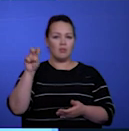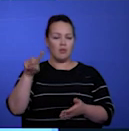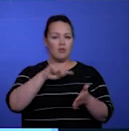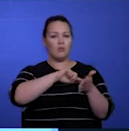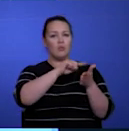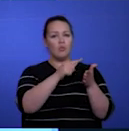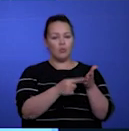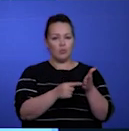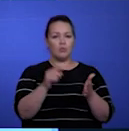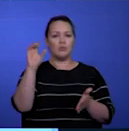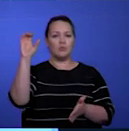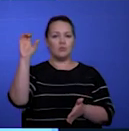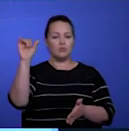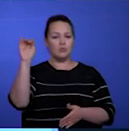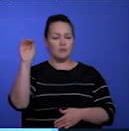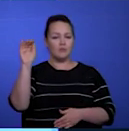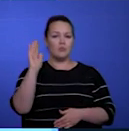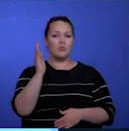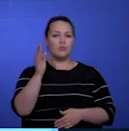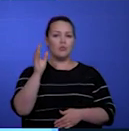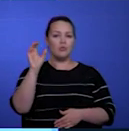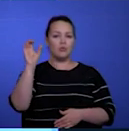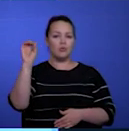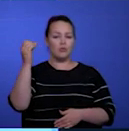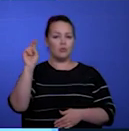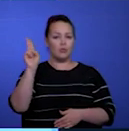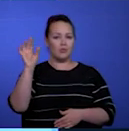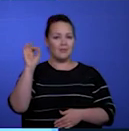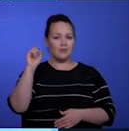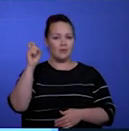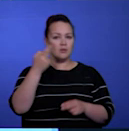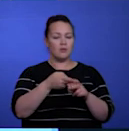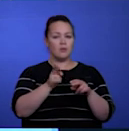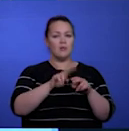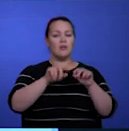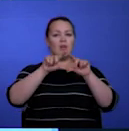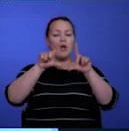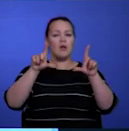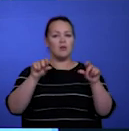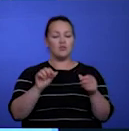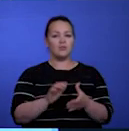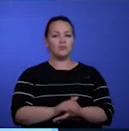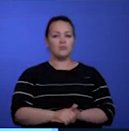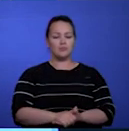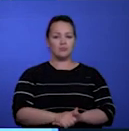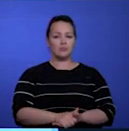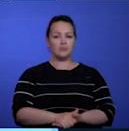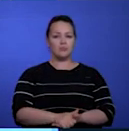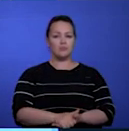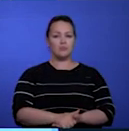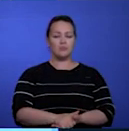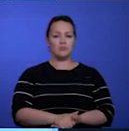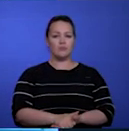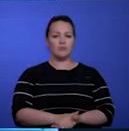суффикс будет йог и их это окончание совершенно верно ну а теперь